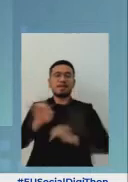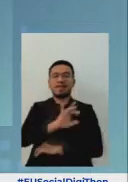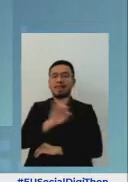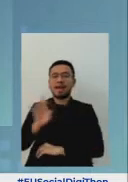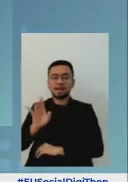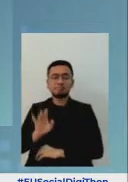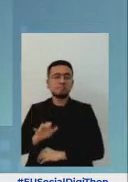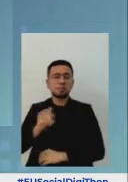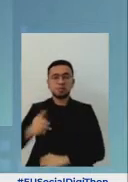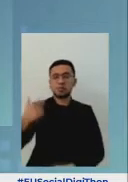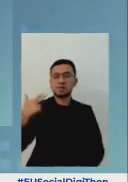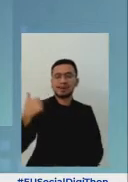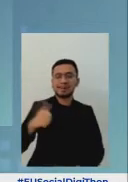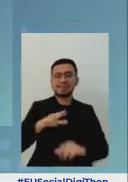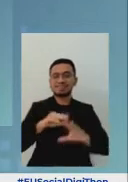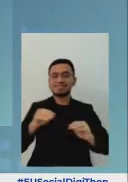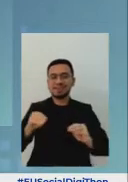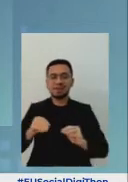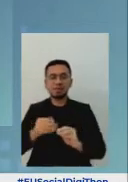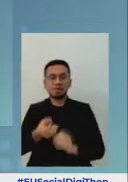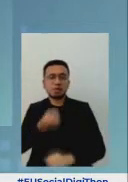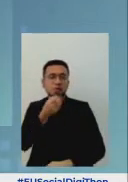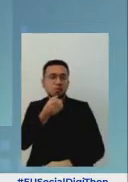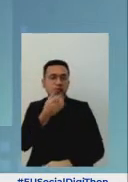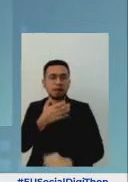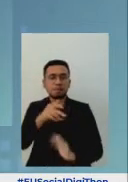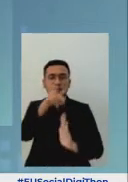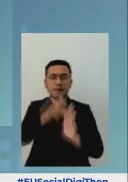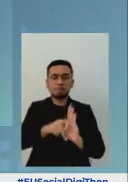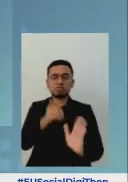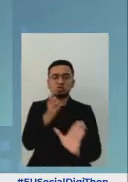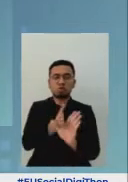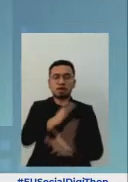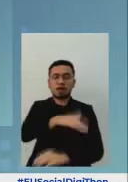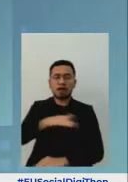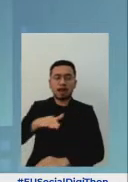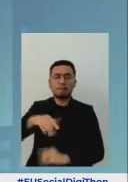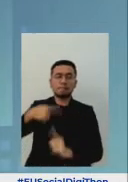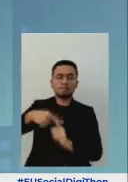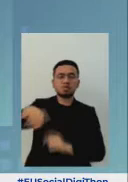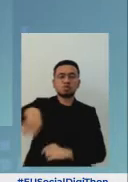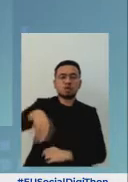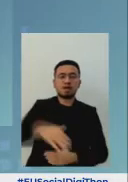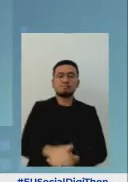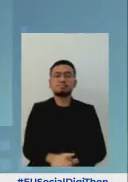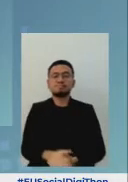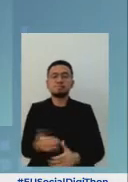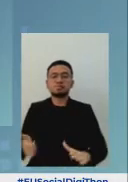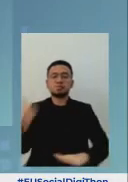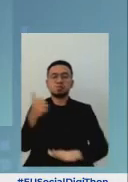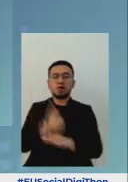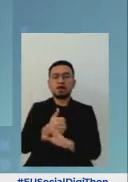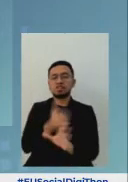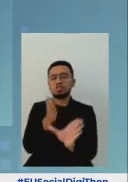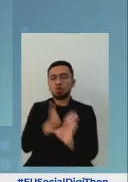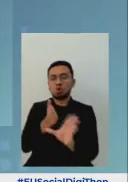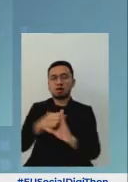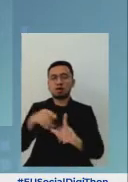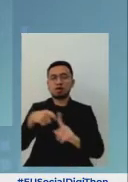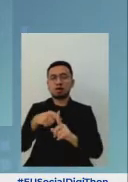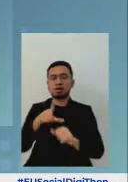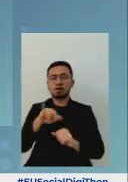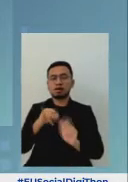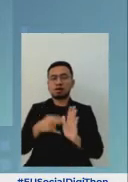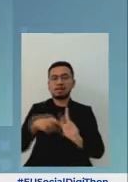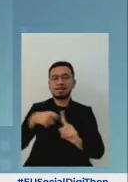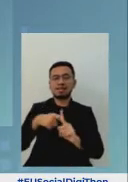dan konsultan program psikologi anak dan keluarga, Ketua Ikatan Psikolog Klinis Indonesia Wilayah Jakarta, Pengurus Pusat